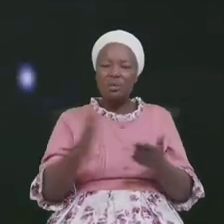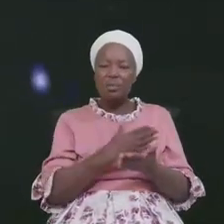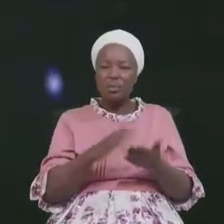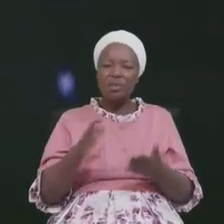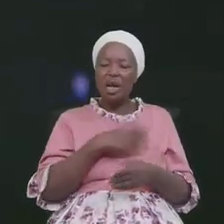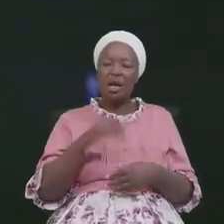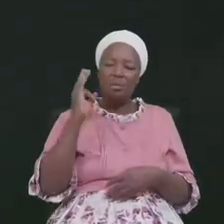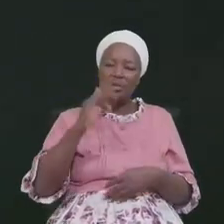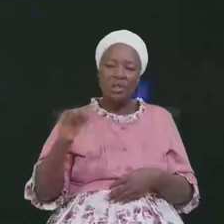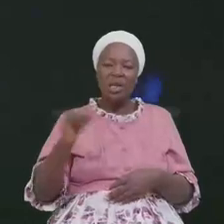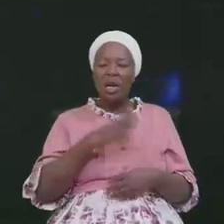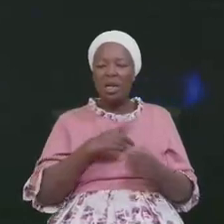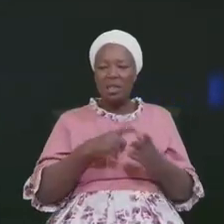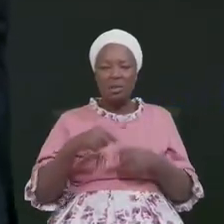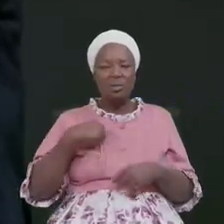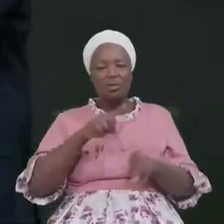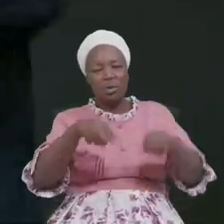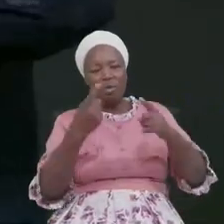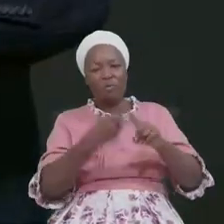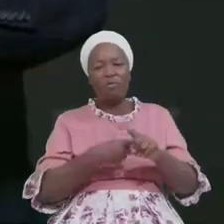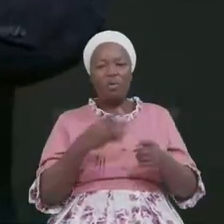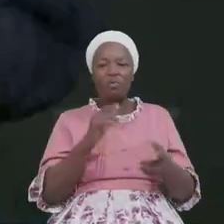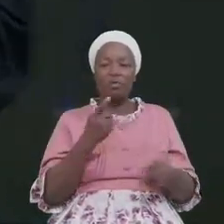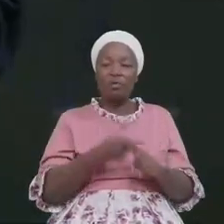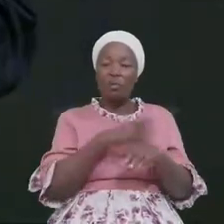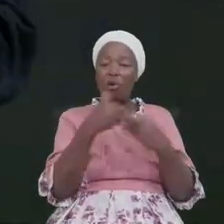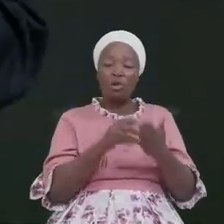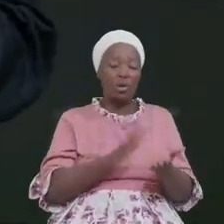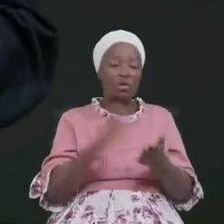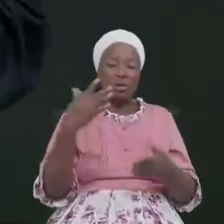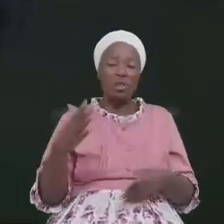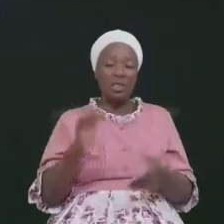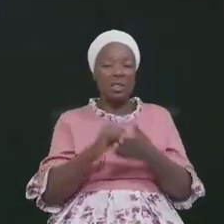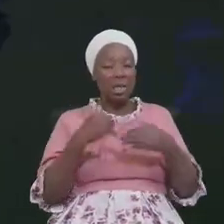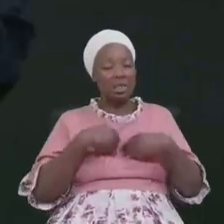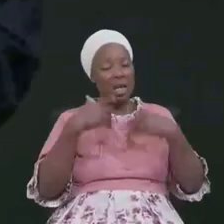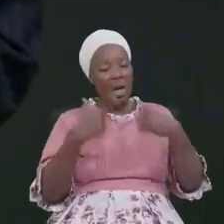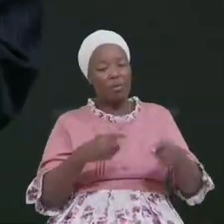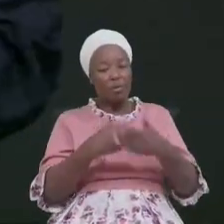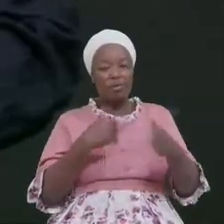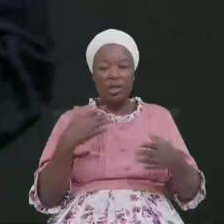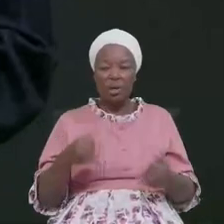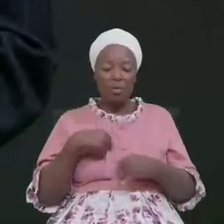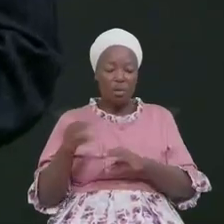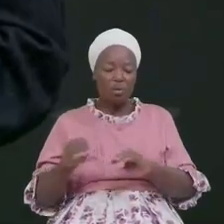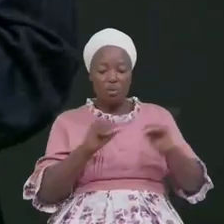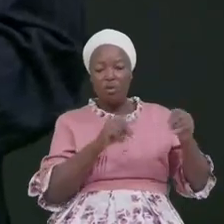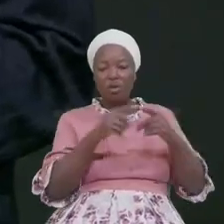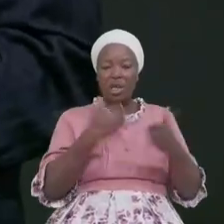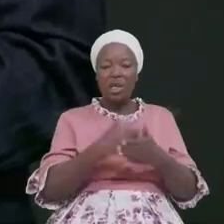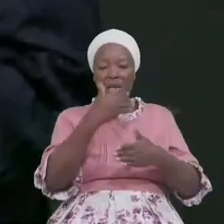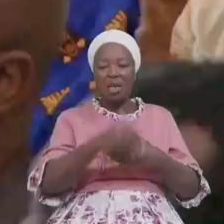Et nous passons de toutes les choses glorieuses qui avaient eu lieu par le passé, comme je l'ai dit, et nous passons au niveau supérieur de